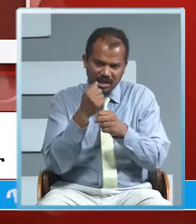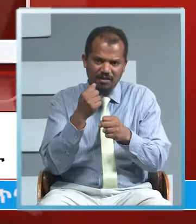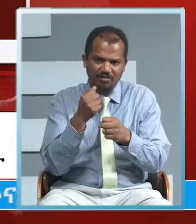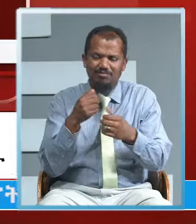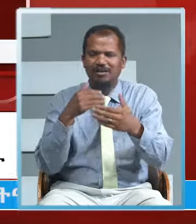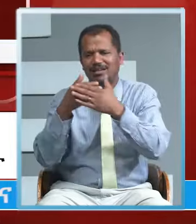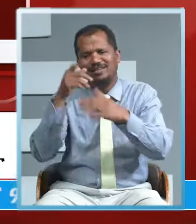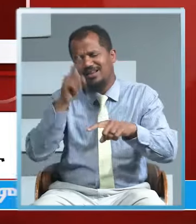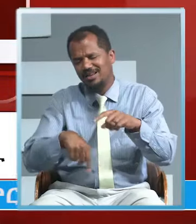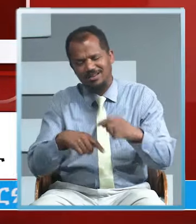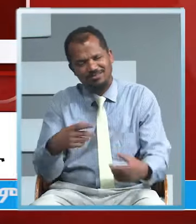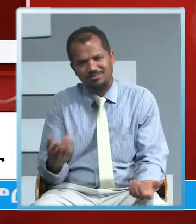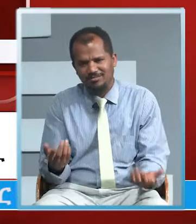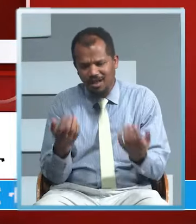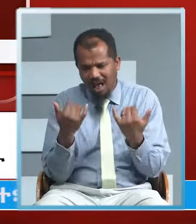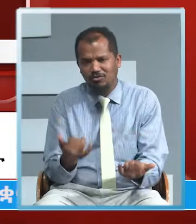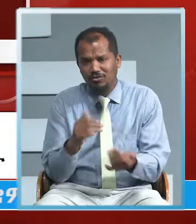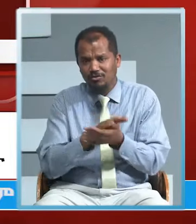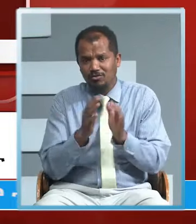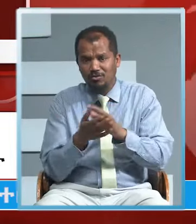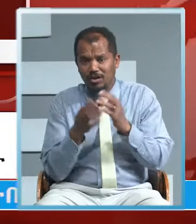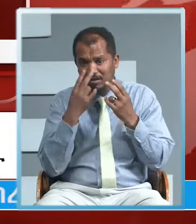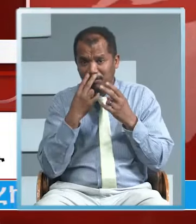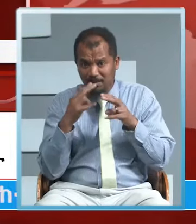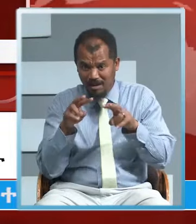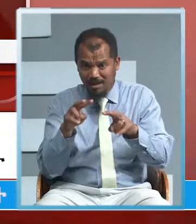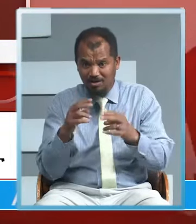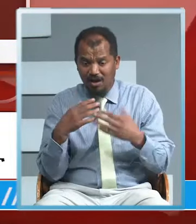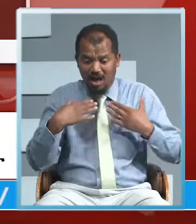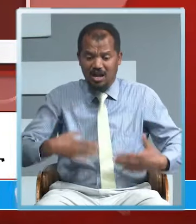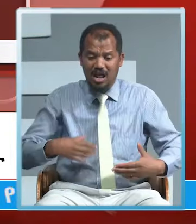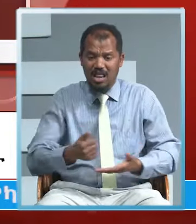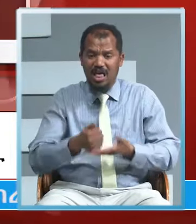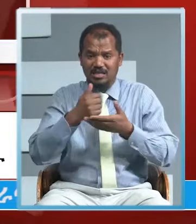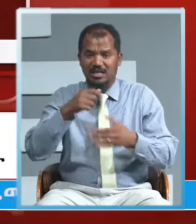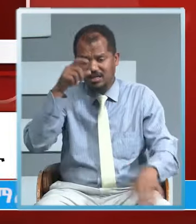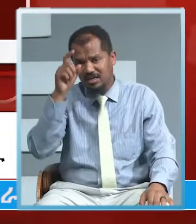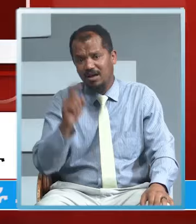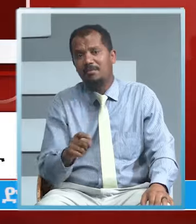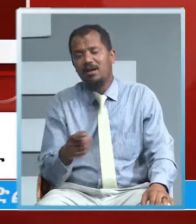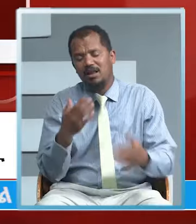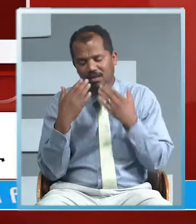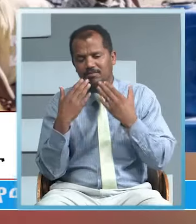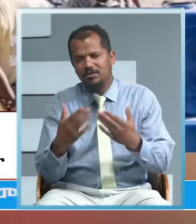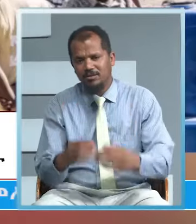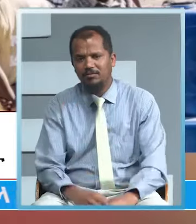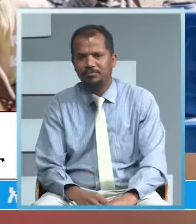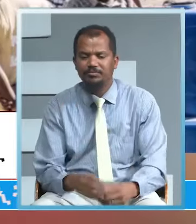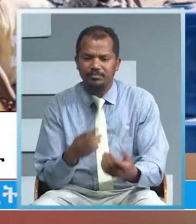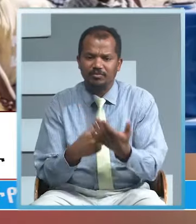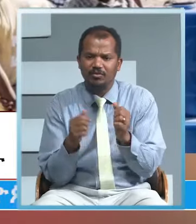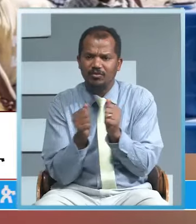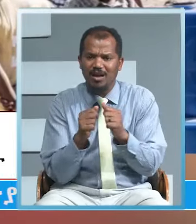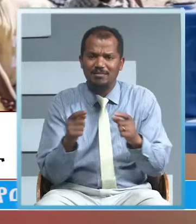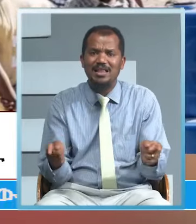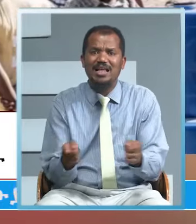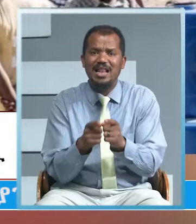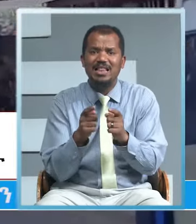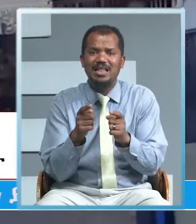አግኝተን ስላልቻልን አላደረግንላቸው። አሁንም ቢሆን የሚመለከተው አካል ሊያግዘን ይገባል ጥሪ ለማስተላለፍ ነው። አመሰግናለሁ። ከዚሁ ጋር